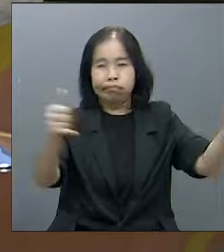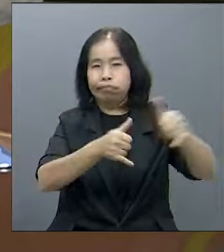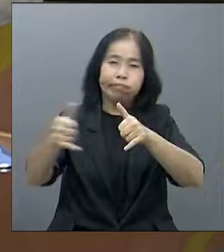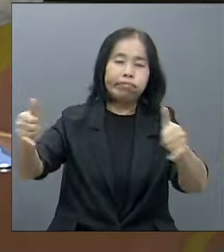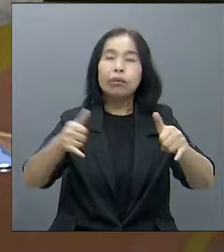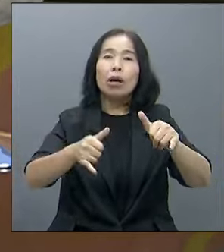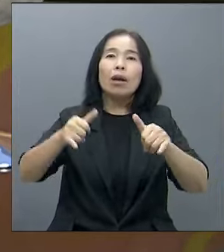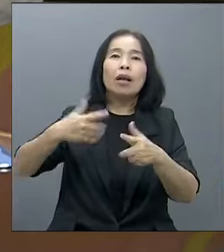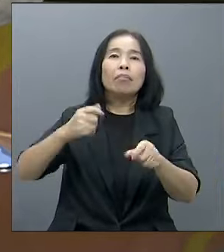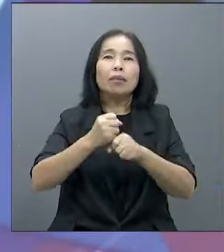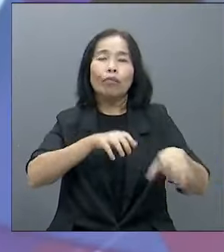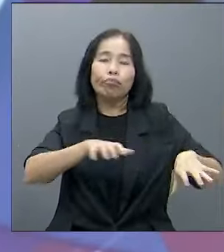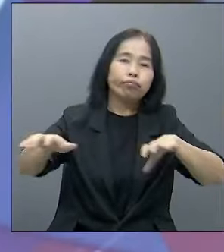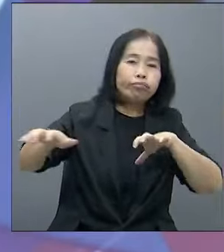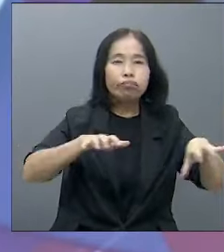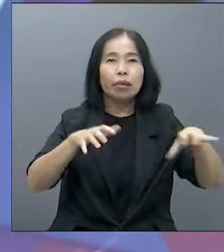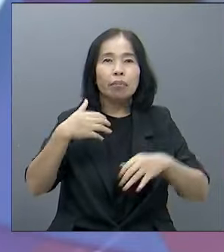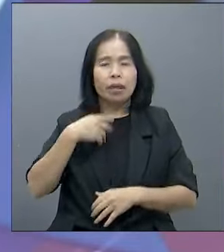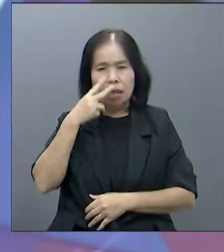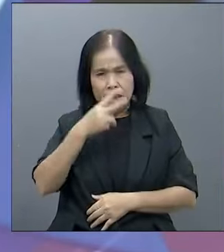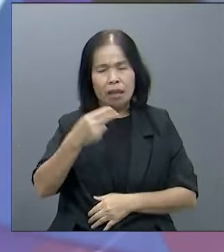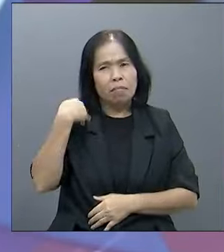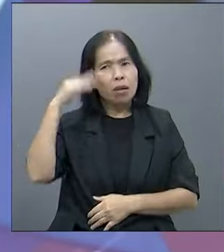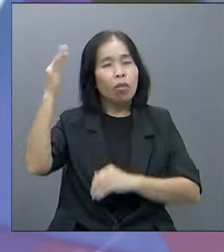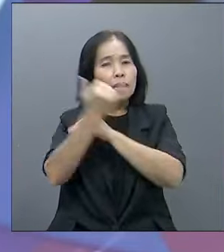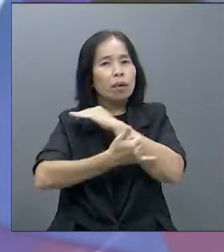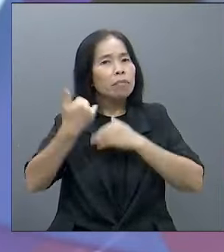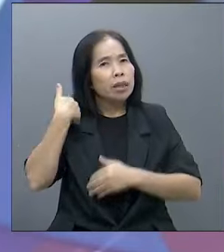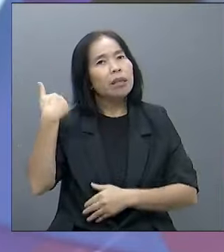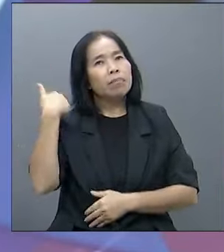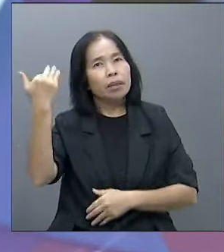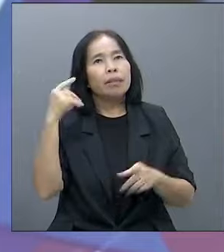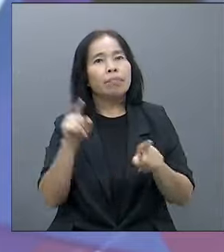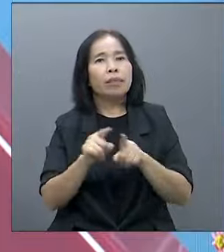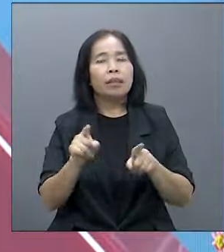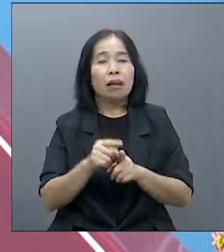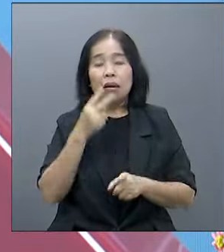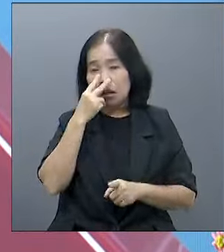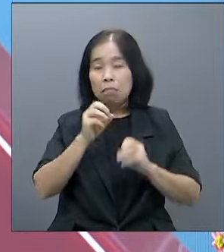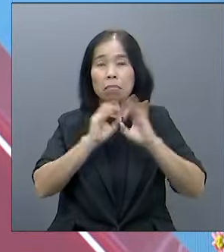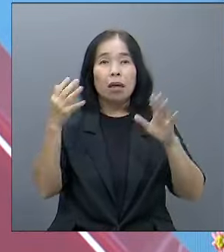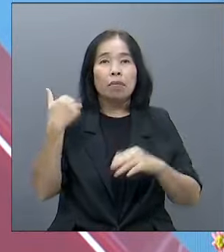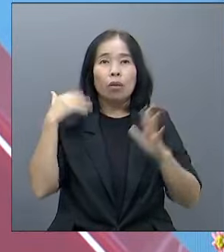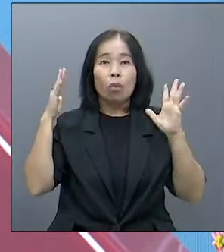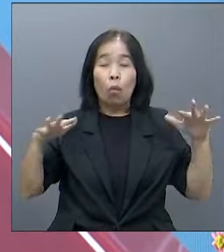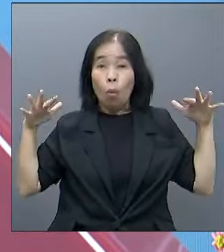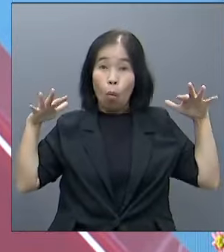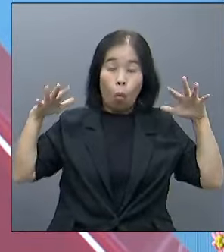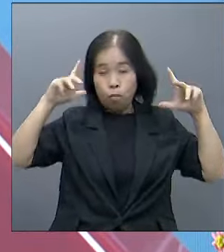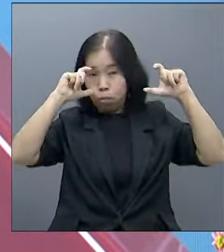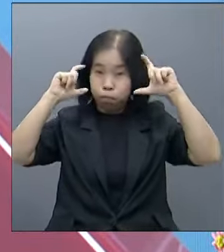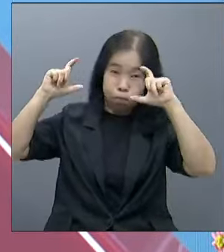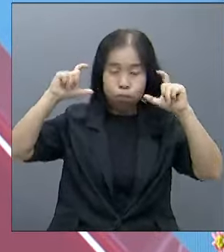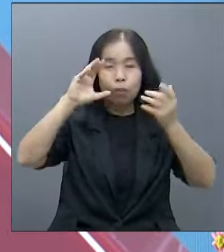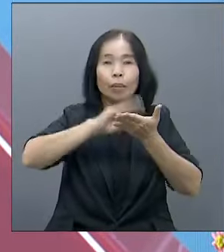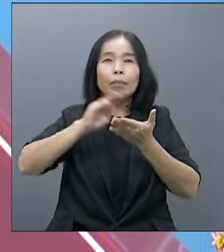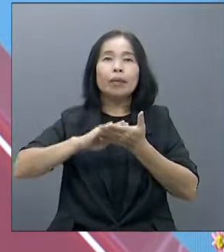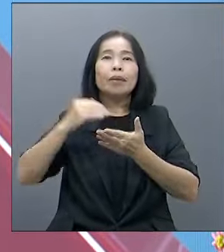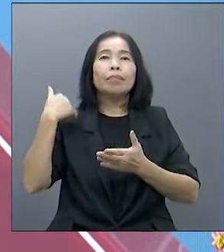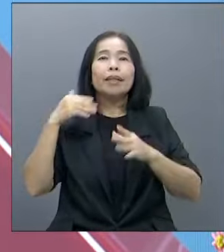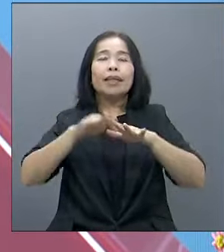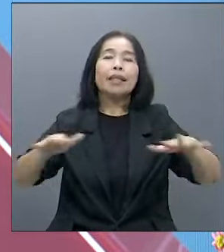ลานแล้วก็เต้นพร้อมกัน แต่อันนี้ยุคเขาเห็นที่ต่างประเทศตอนเราไปต่างประเทศแต่เราเจอ แล้วแบบเยอะมากแล้วแบบชาวต่างชาติเนี่ยเขามาเขาก็เห็นนะมันก็น่ารักดีคือเขาก็ไปเต้น